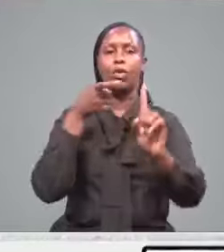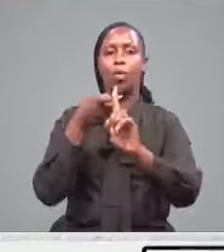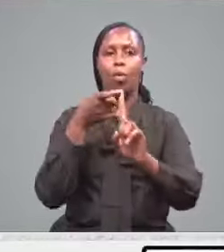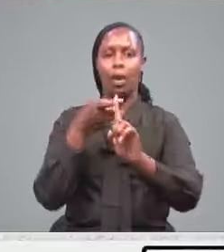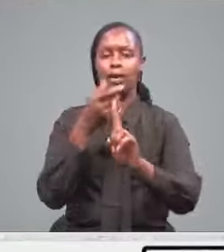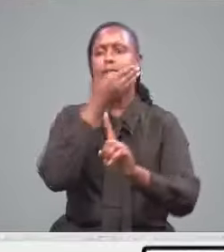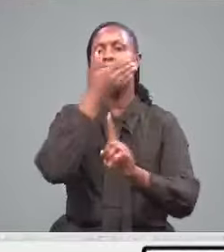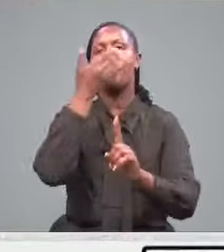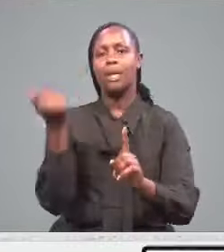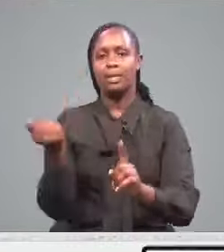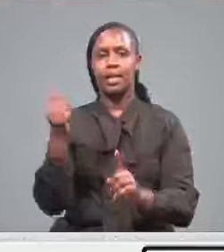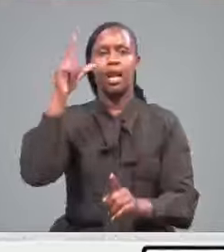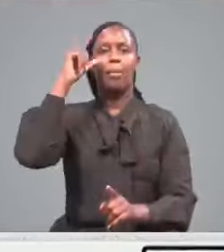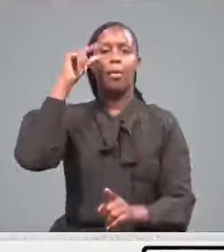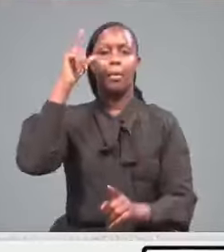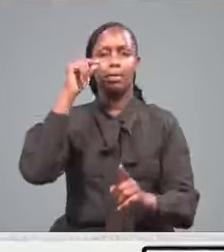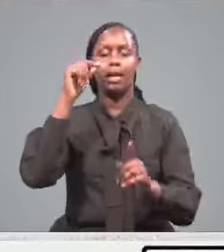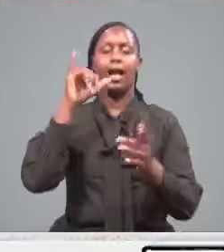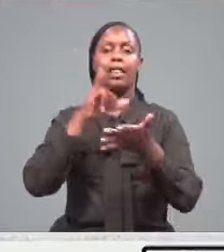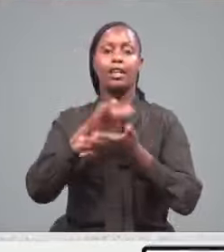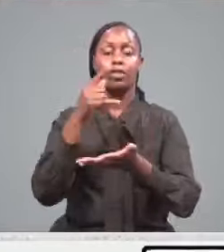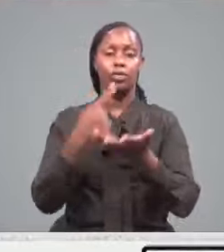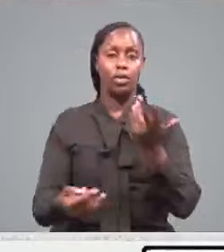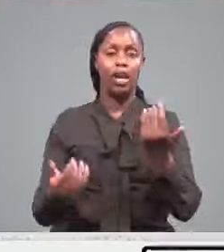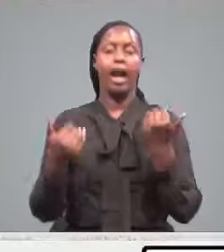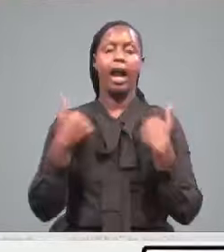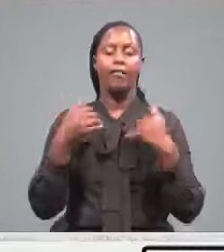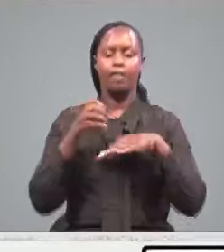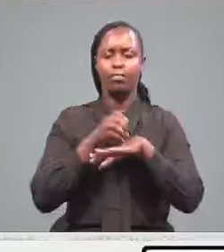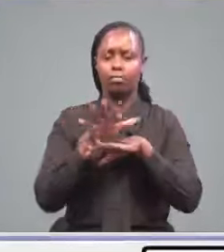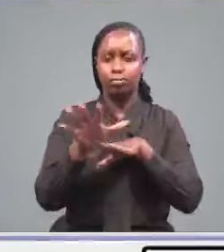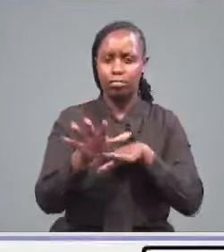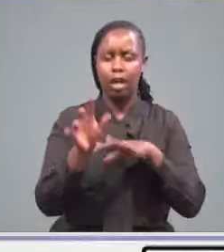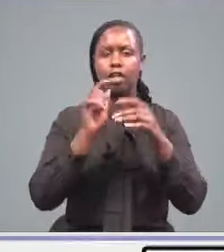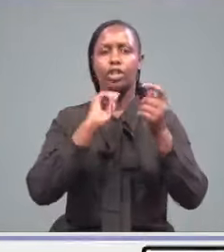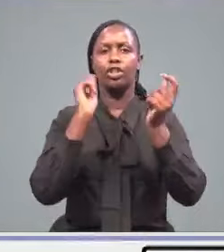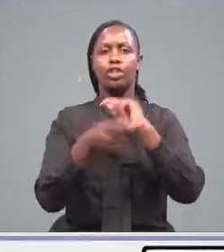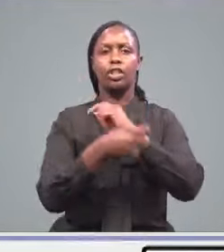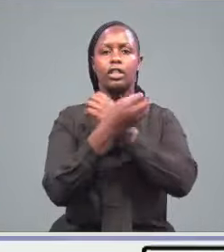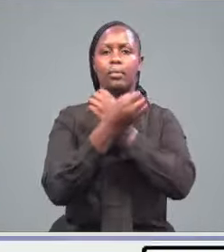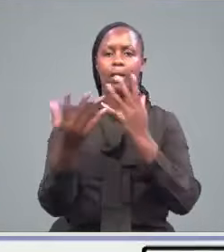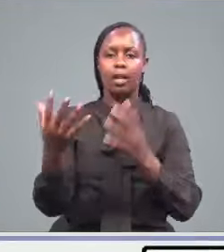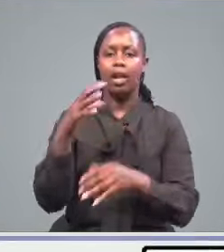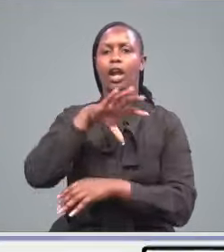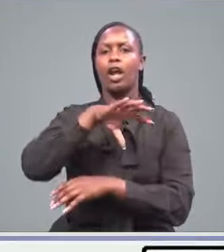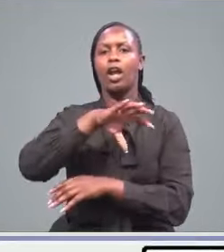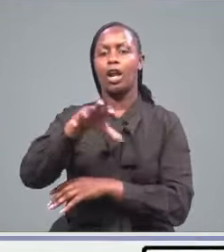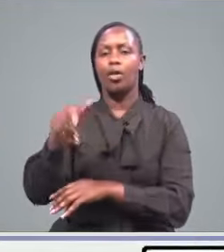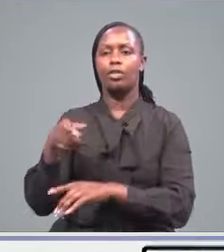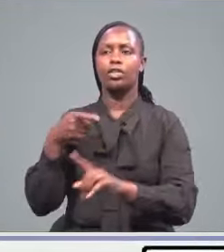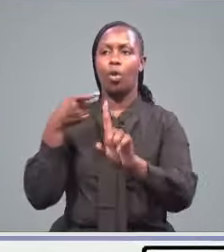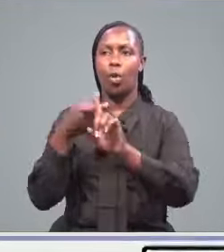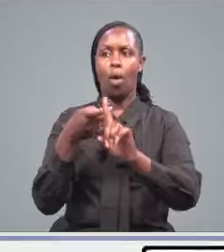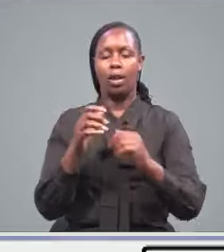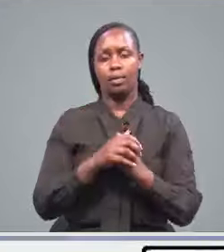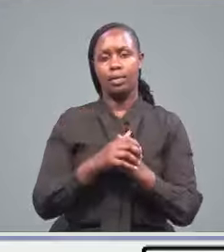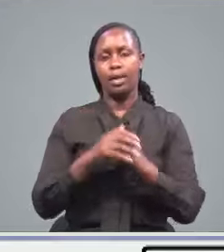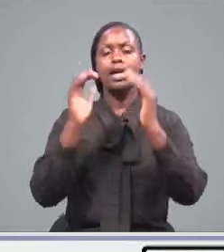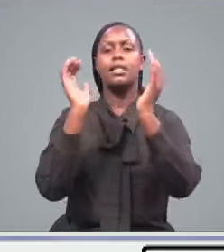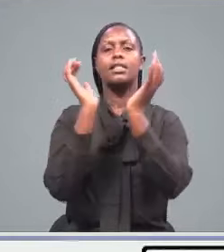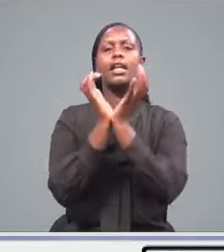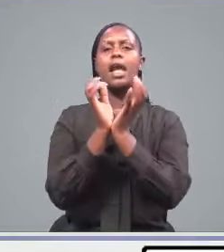na ndio umesababisha mabadiliko makubwa katika kaunti ya Kwale. Kama hii stadium yetu ilikuwa imejengwa tu